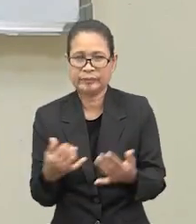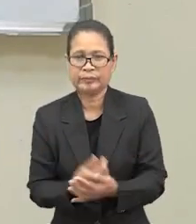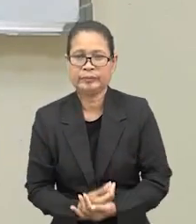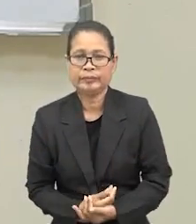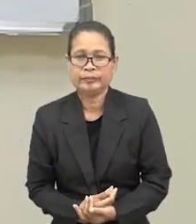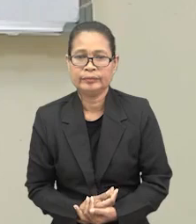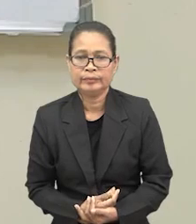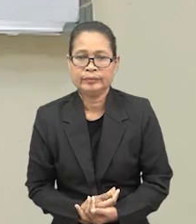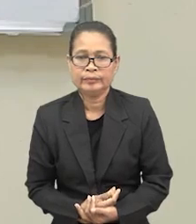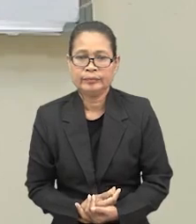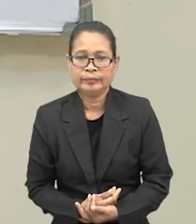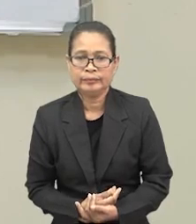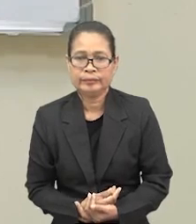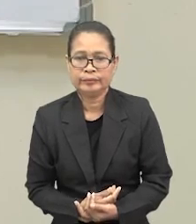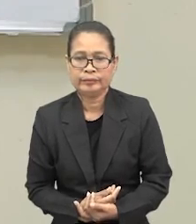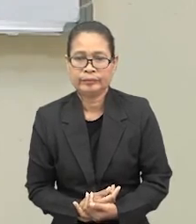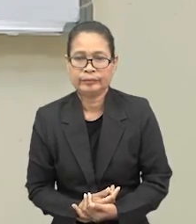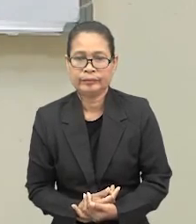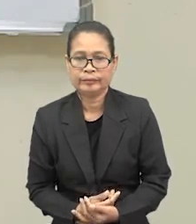đo chậm nội nhìn là con á.